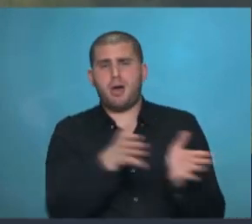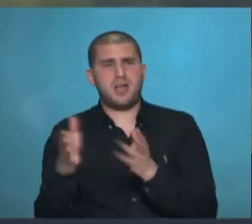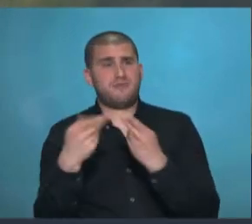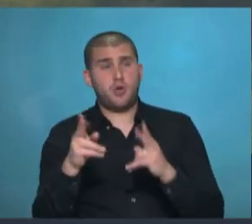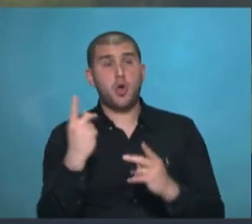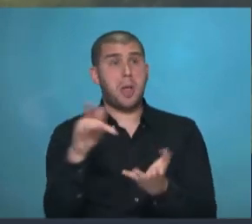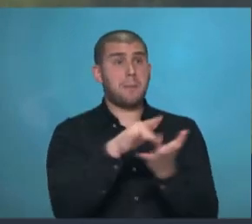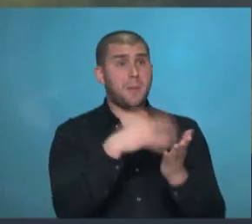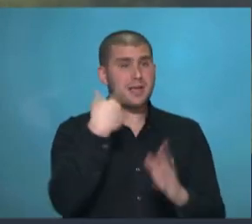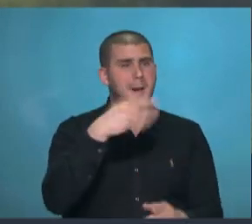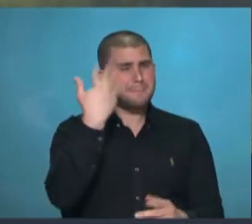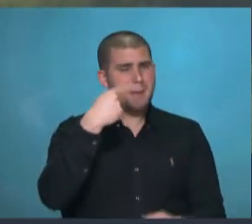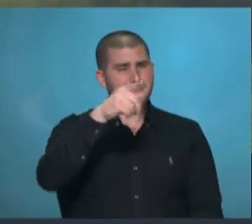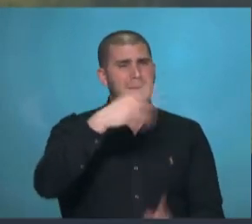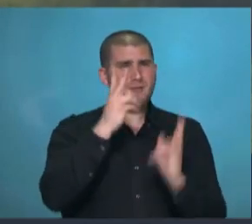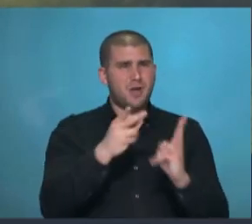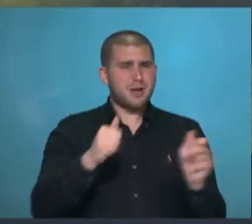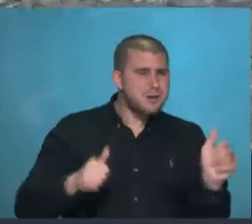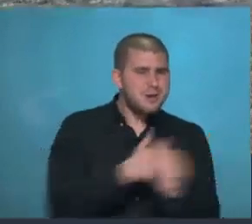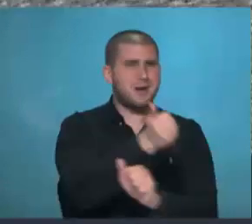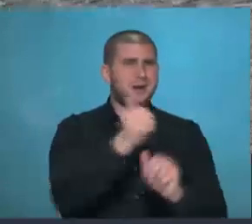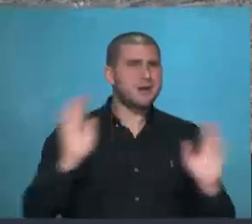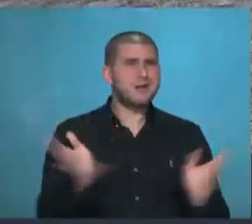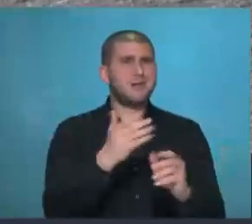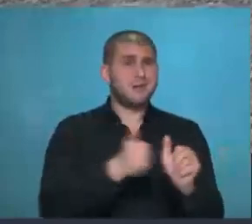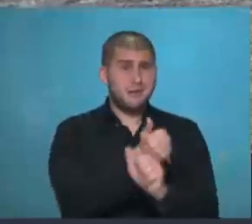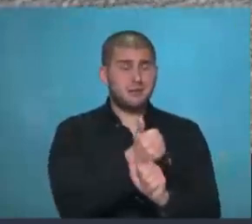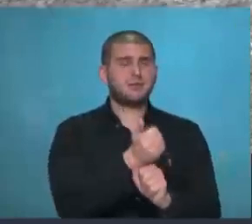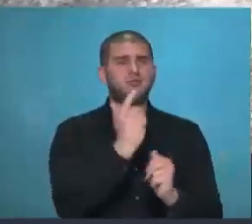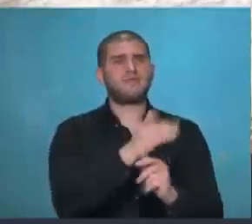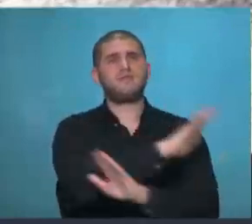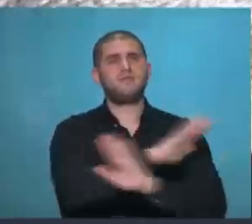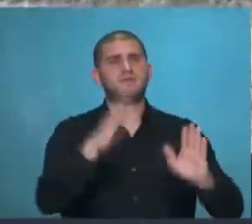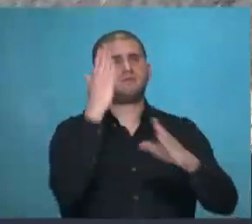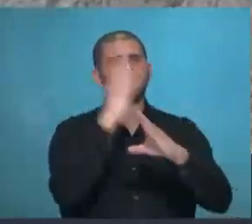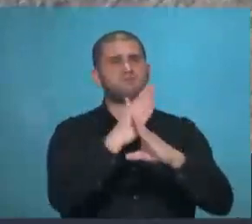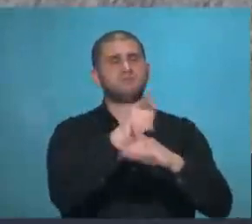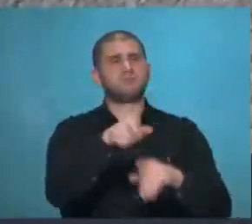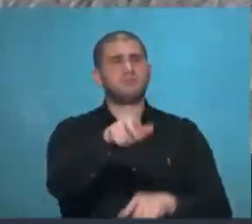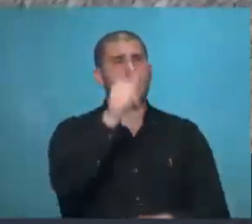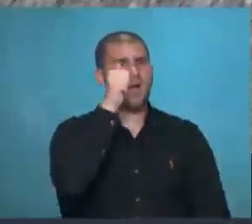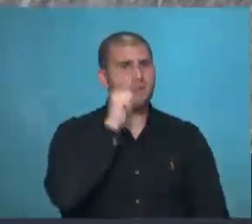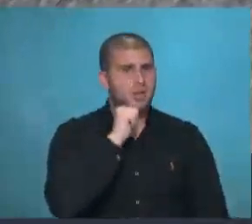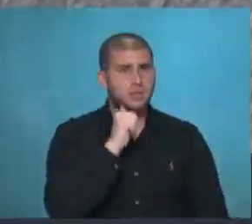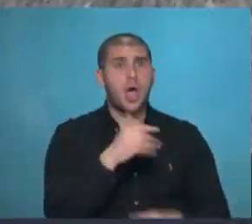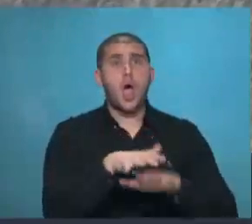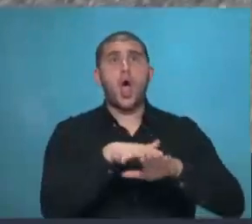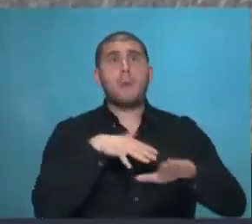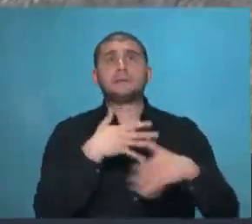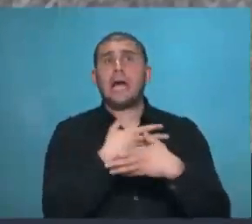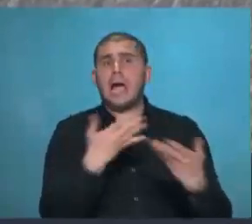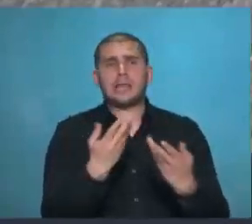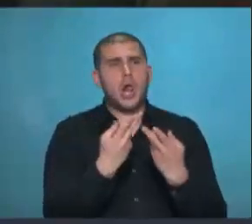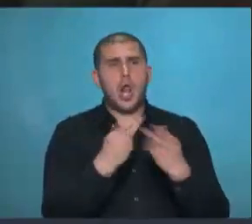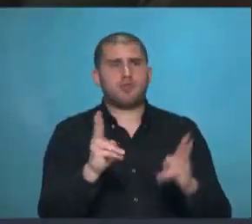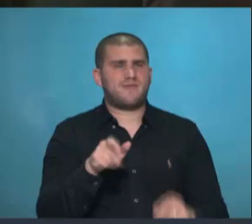שהיה מקווקה ואפשר עקיפה ושחרור הלחץ של הנהגים נצבע בפס לבן. אין שם כזה עומס ששווה את הקו הלבן